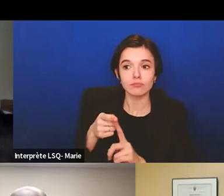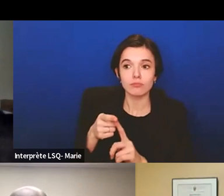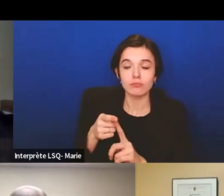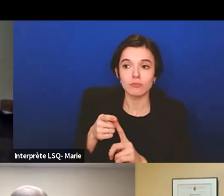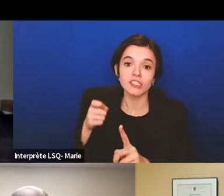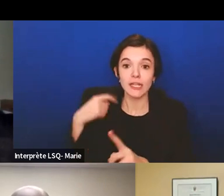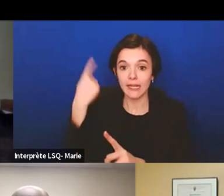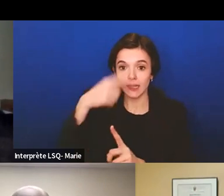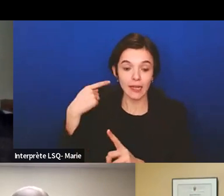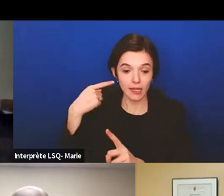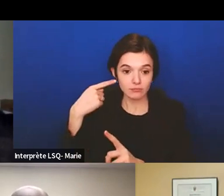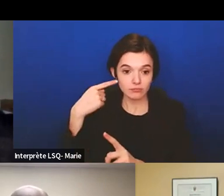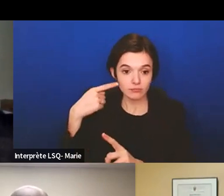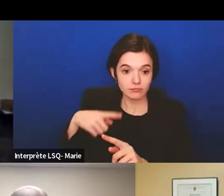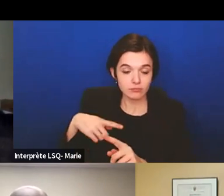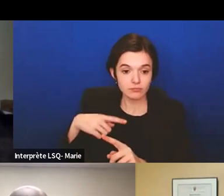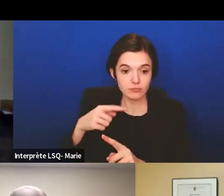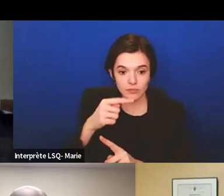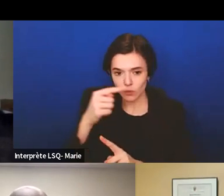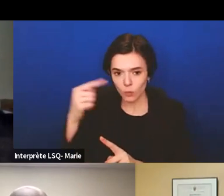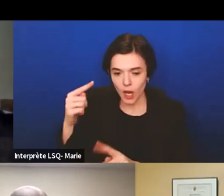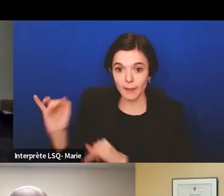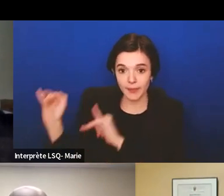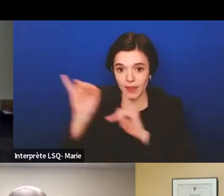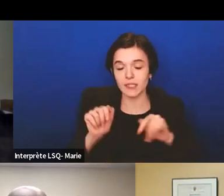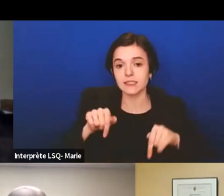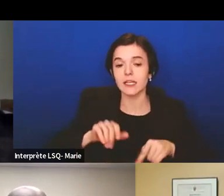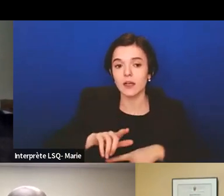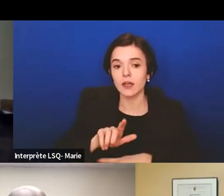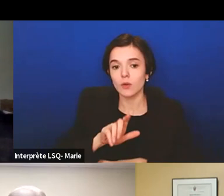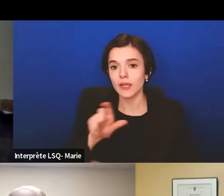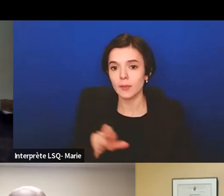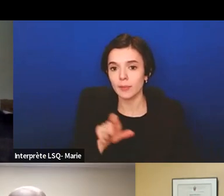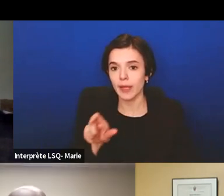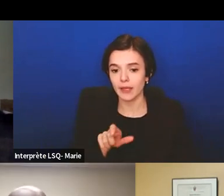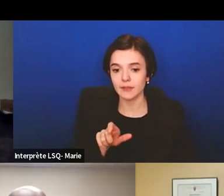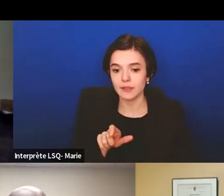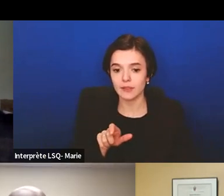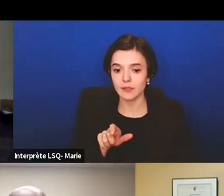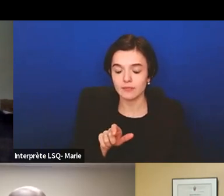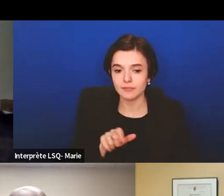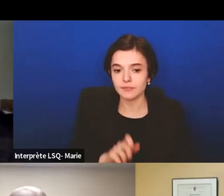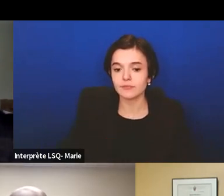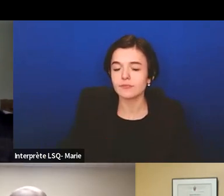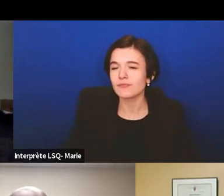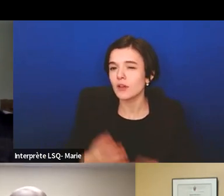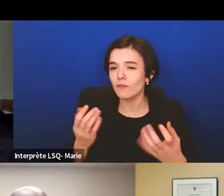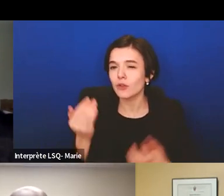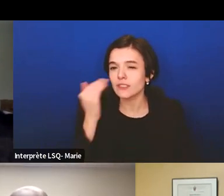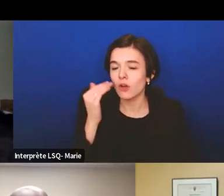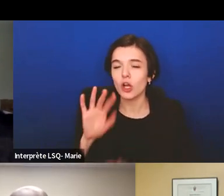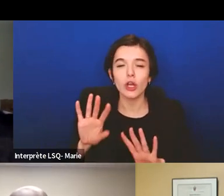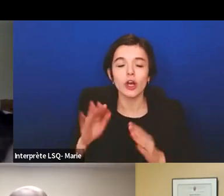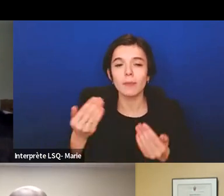remercie de votre présentation. Et la question est comment combler l'écart de manière concrète au niveau de la problématique du